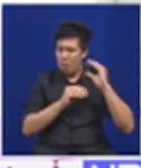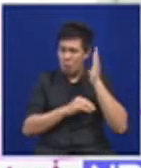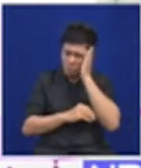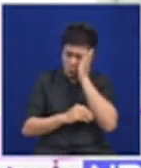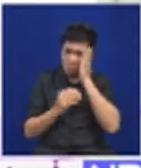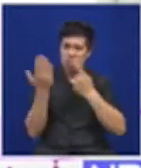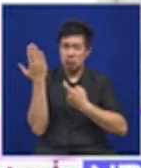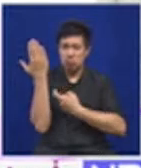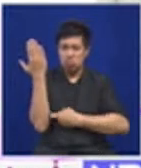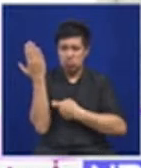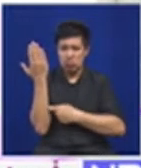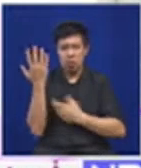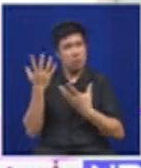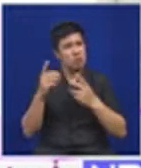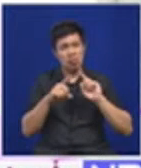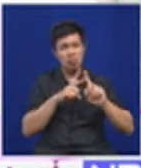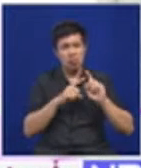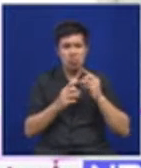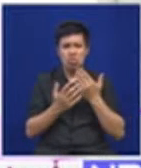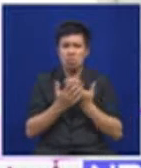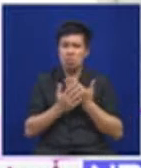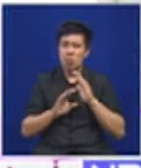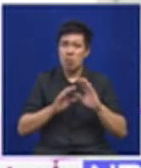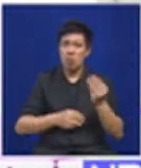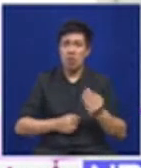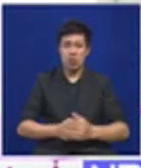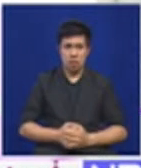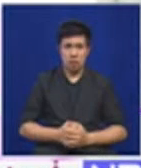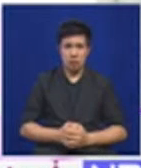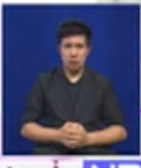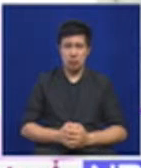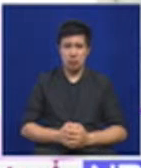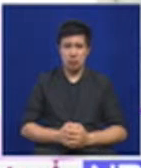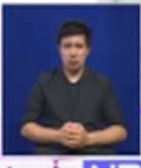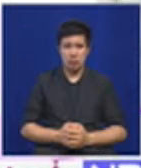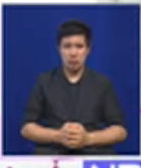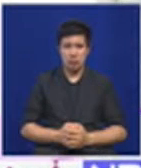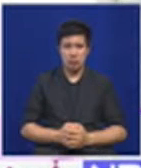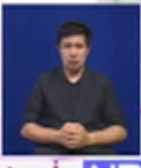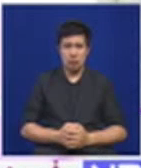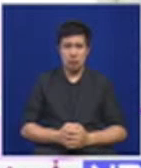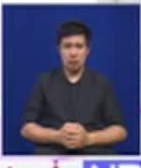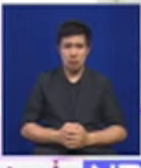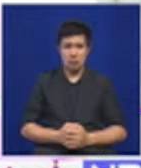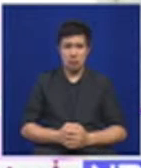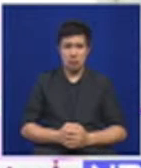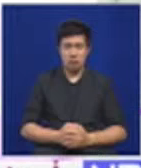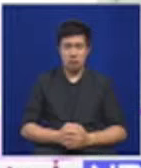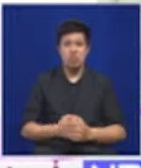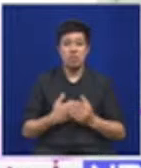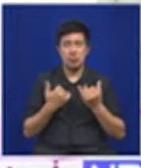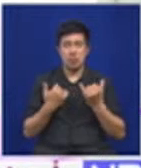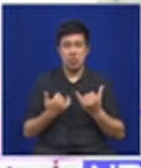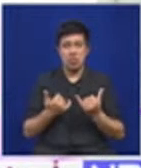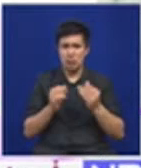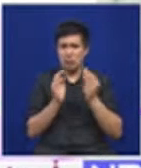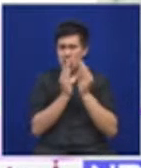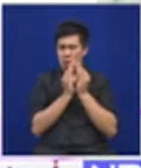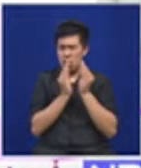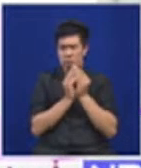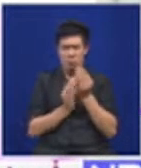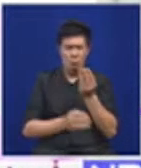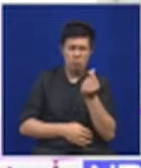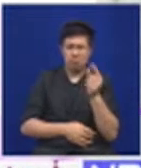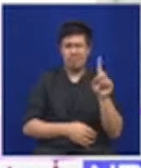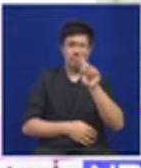ราหมอนแล้วก็ที่นอนเนี่ยอันนี้มันมากน้อยแค่ไหนฮะของเมืองการที่ส่งไป คือตอนณวันนี้ตัวเลขเนี่ยเรายังพูดไม่ได้หรอ